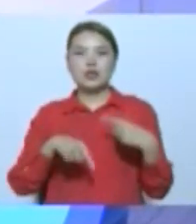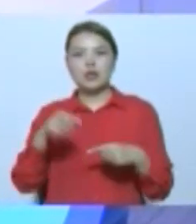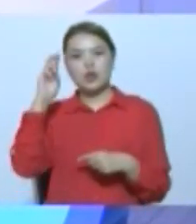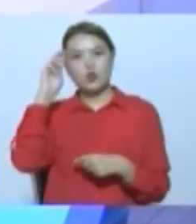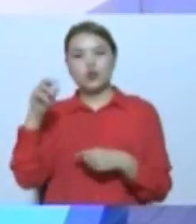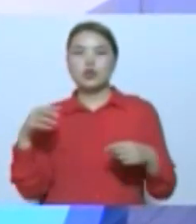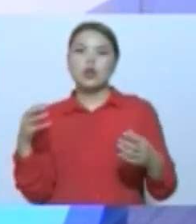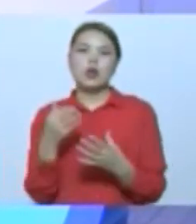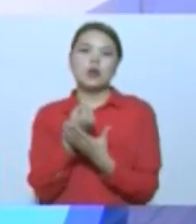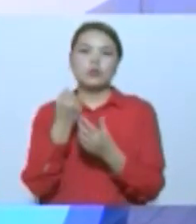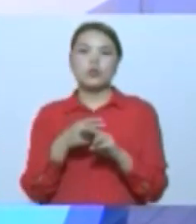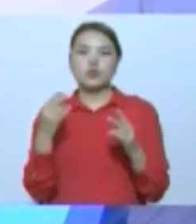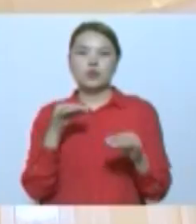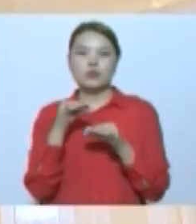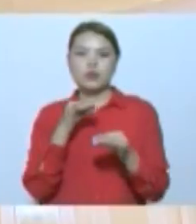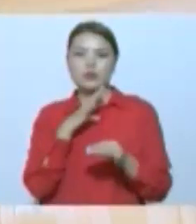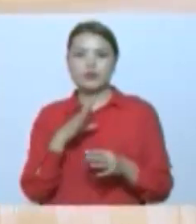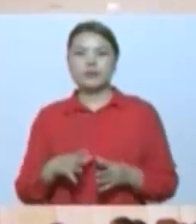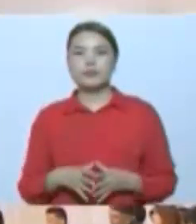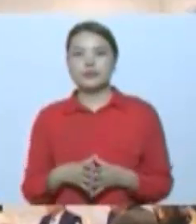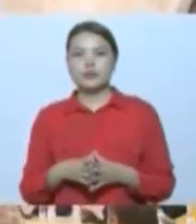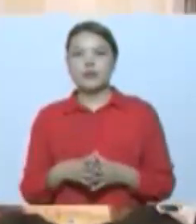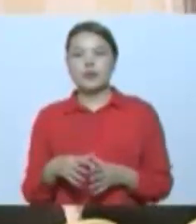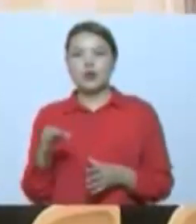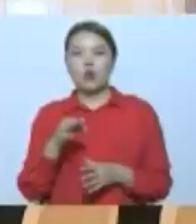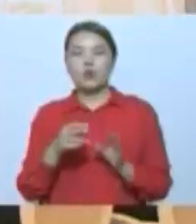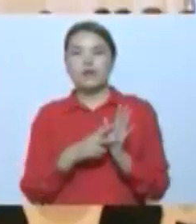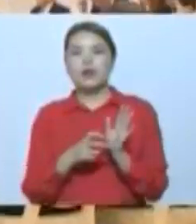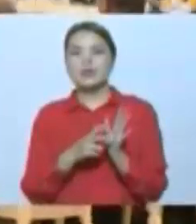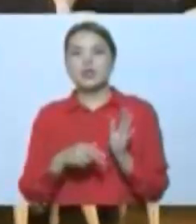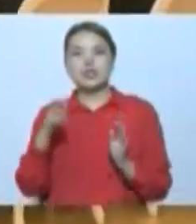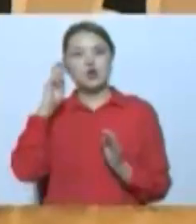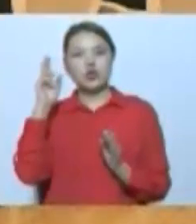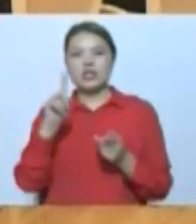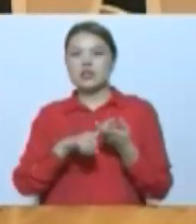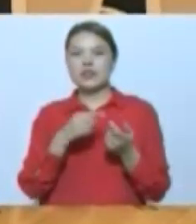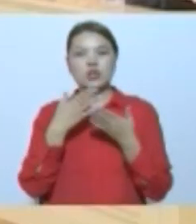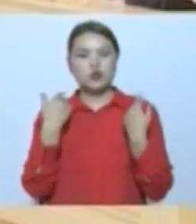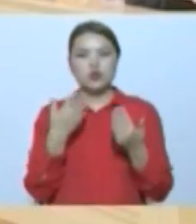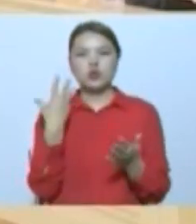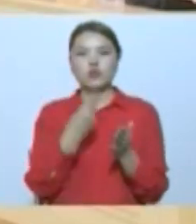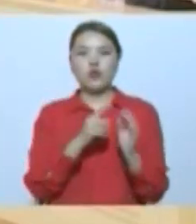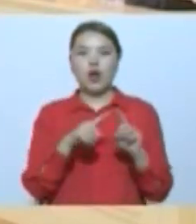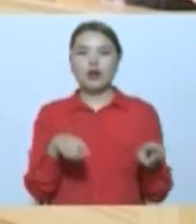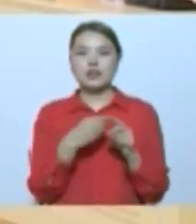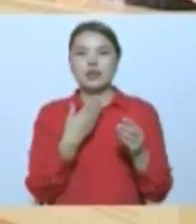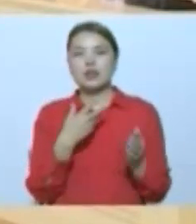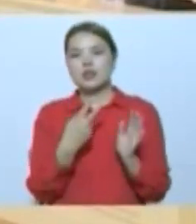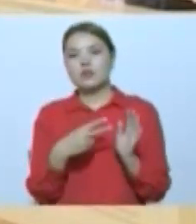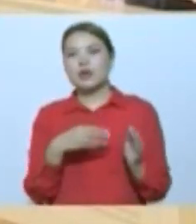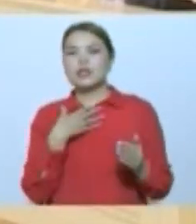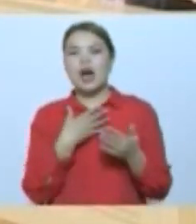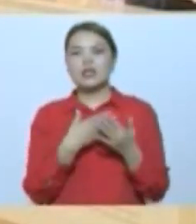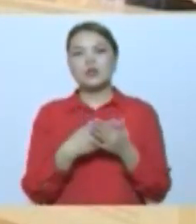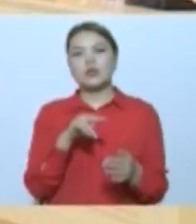әріптестиктин дамытуу жайын сөз этти. Облыста 800-ге жуық үкметтік емес ұйым бар. Оның 120-сы белсенді жұмыс істейді. Осы